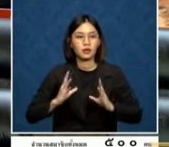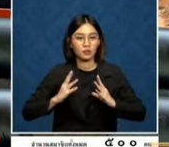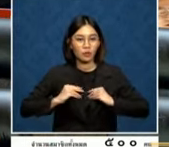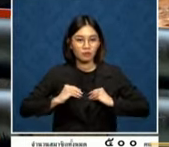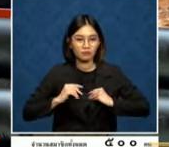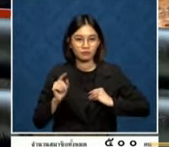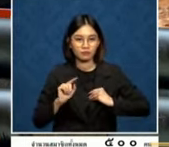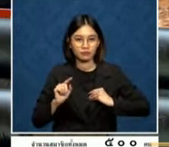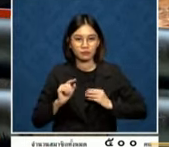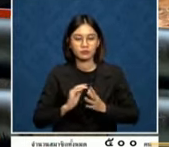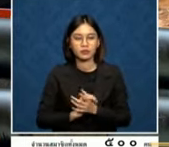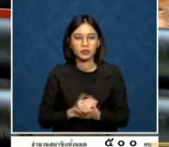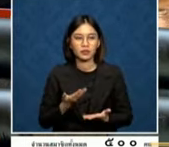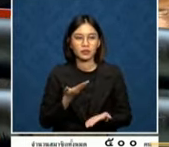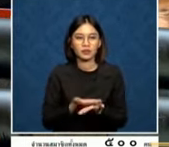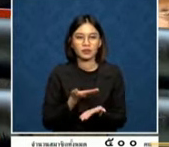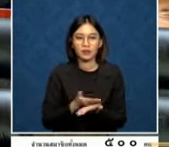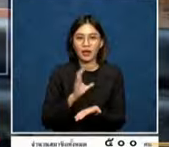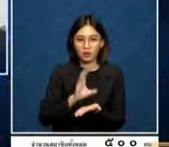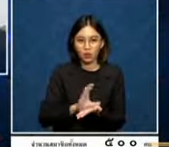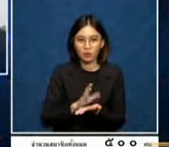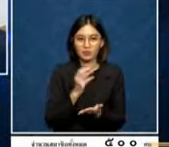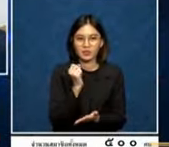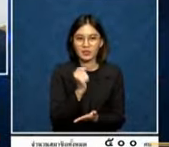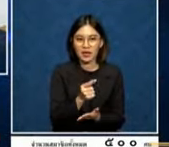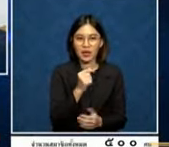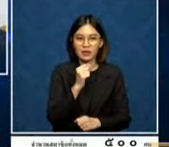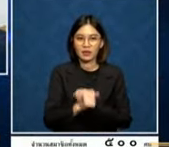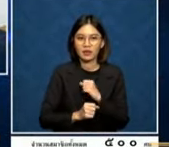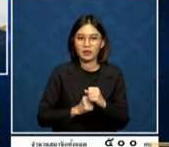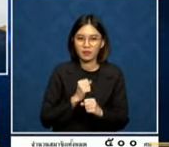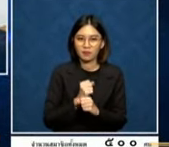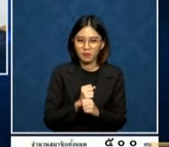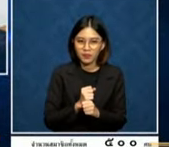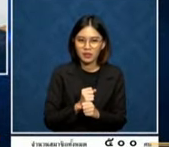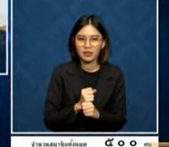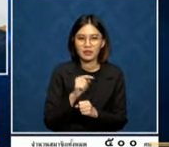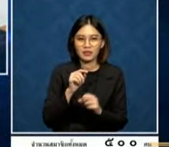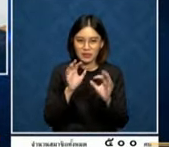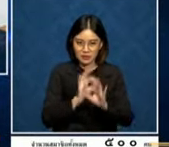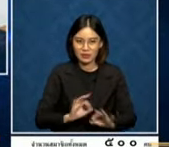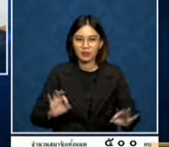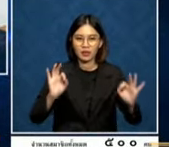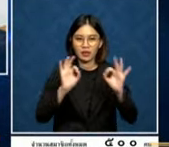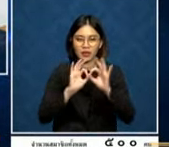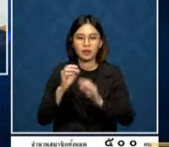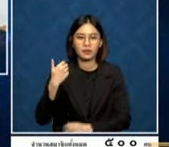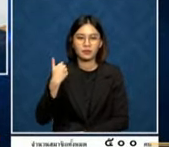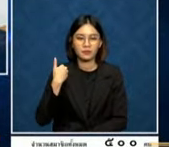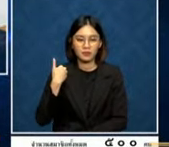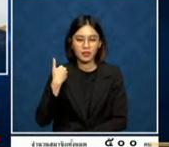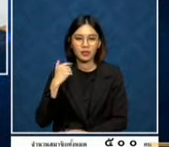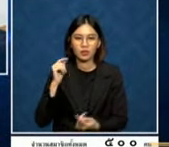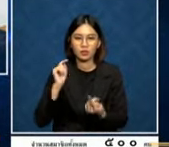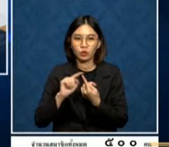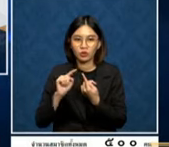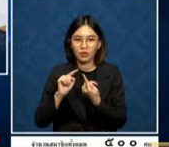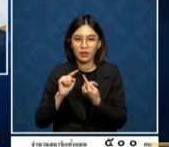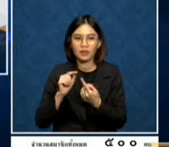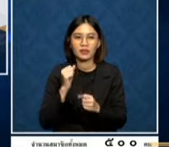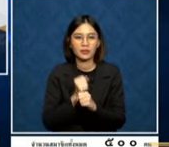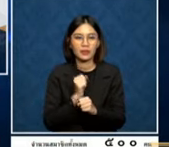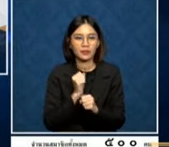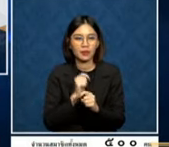นะครับว่างบประมาณรายจ่ายประจำปีมีความสำคัญเป็นอย่างยิ่งต่อการดำเนิน